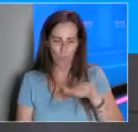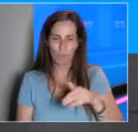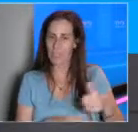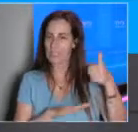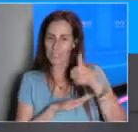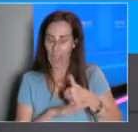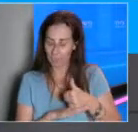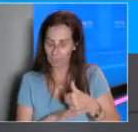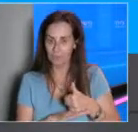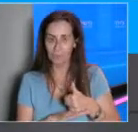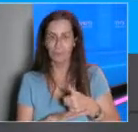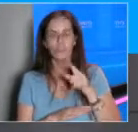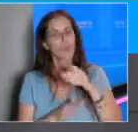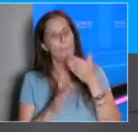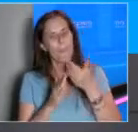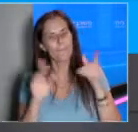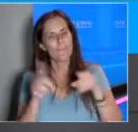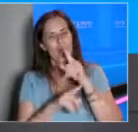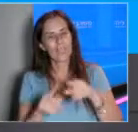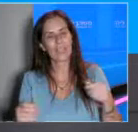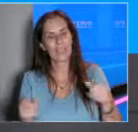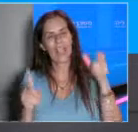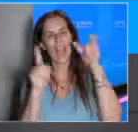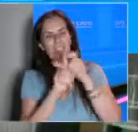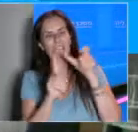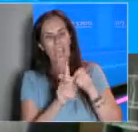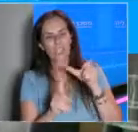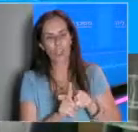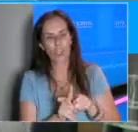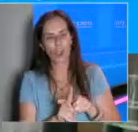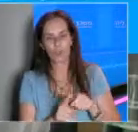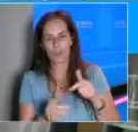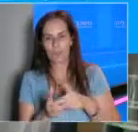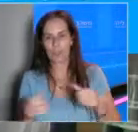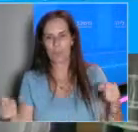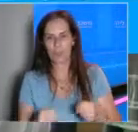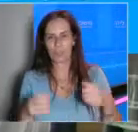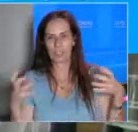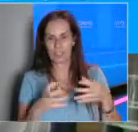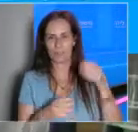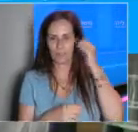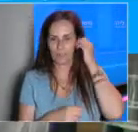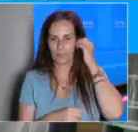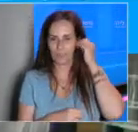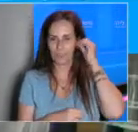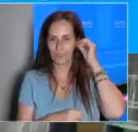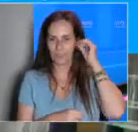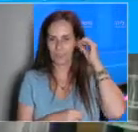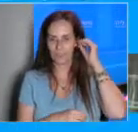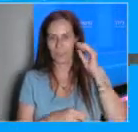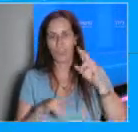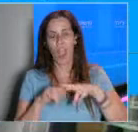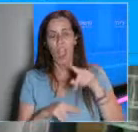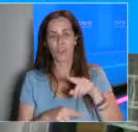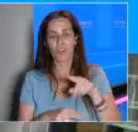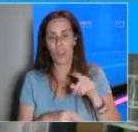והשרים, שהוא מבטל את המשמעת, את הסנקציות שהוא ייתן עליהם כחלק מהמשמעת הסיעתית לפני שבוע וחצי, לאחר